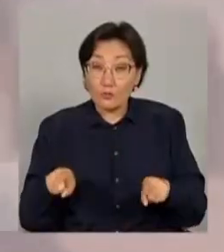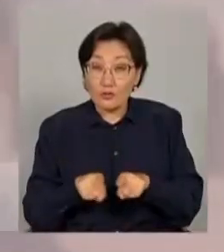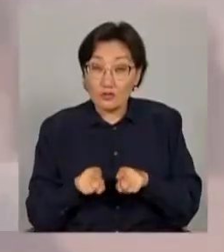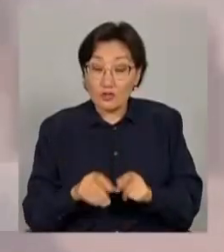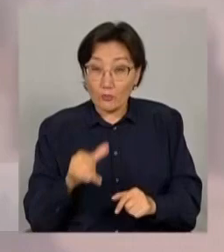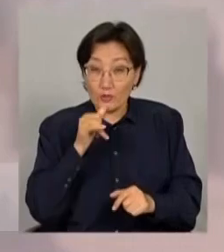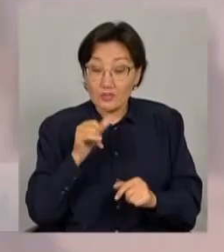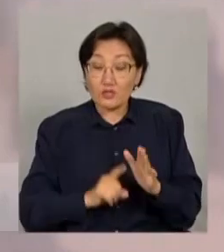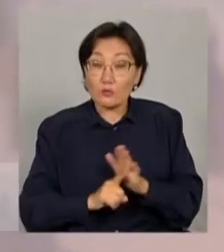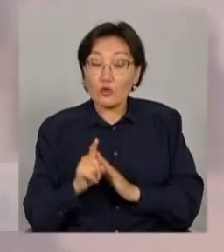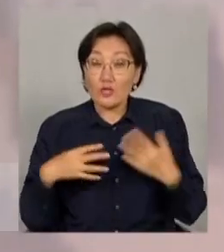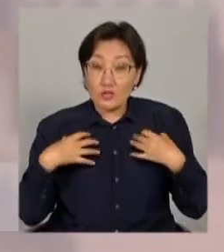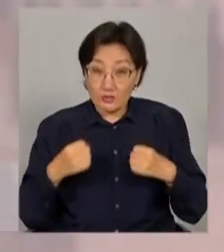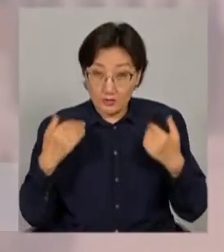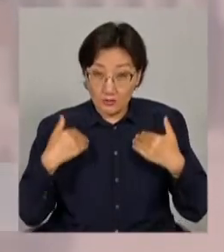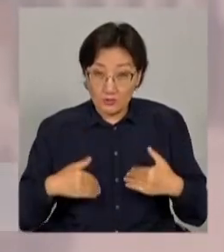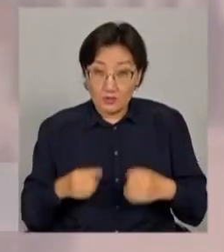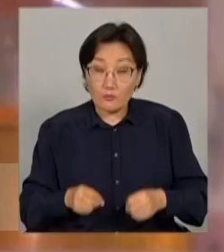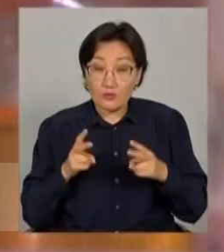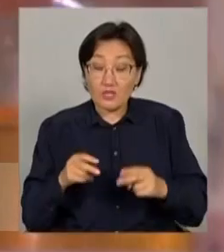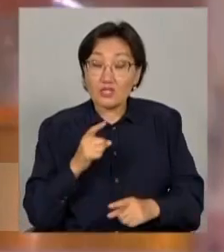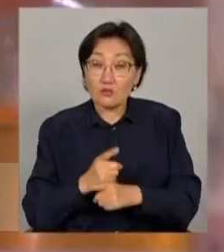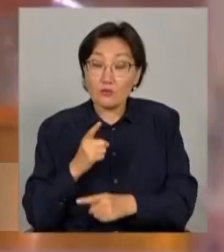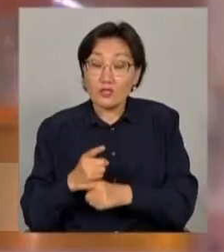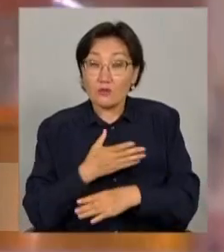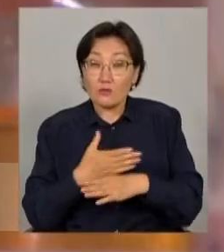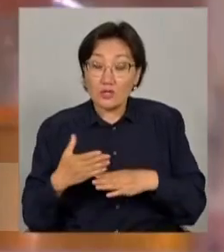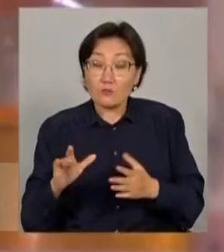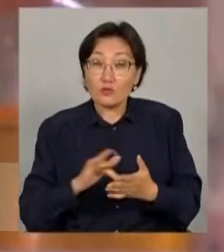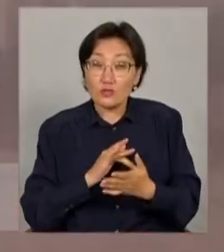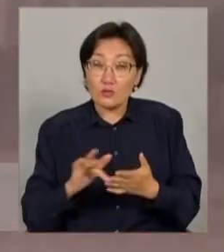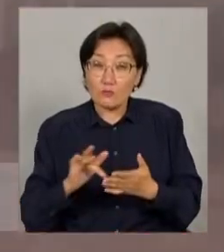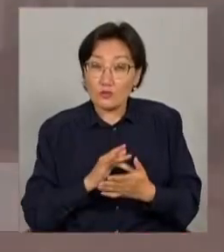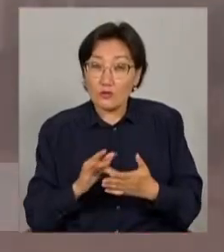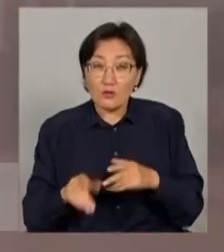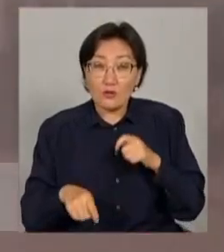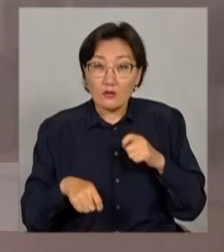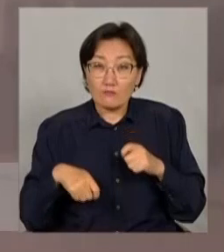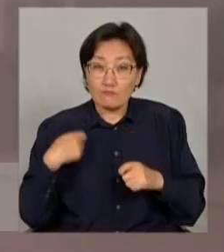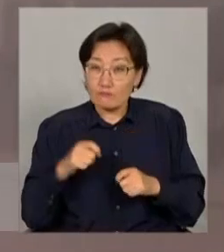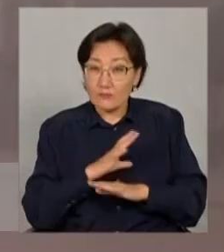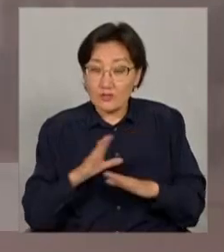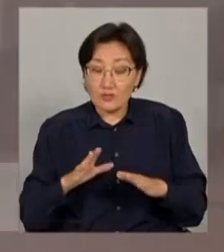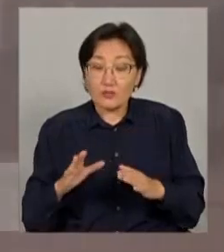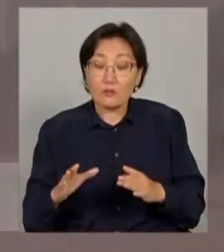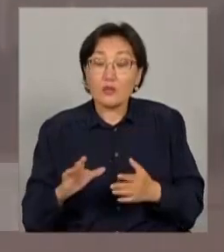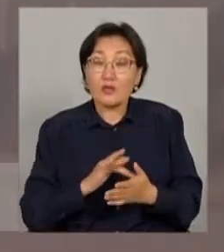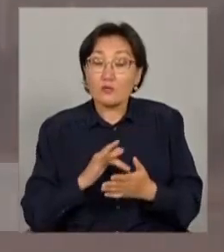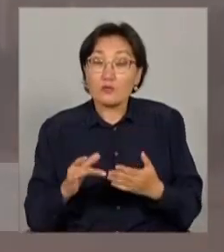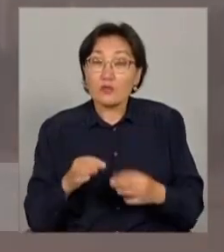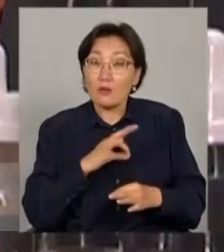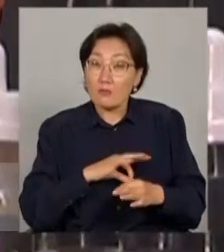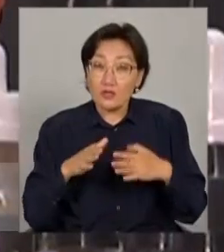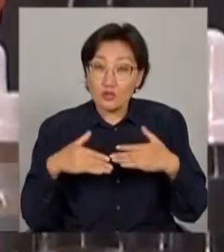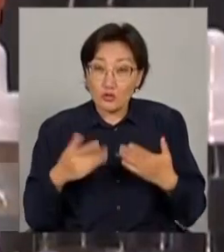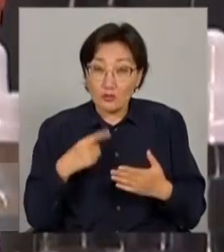шылым түрі ең алдымен денсаулыққа зиян. Ал тыйым салынғаннан кейін бюджетке соққы келмейді. Яғни қазынаға келіп кетер пайдасы жоқ